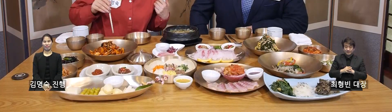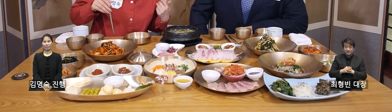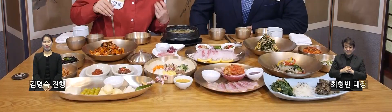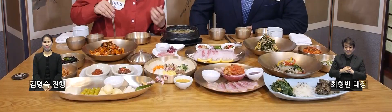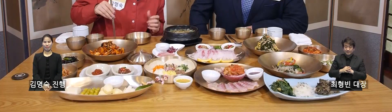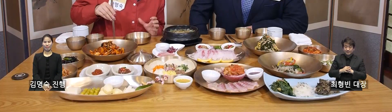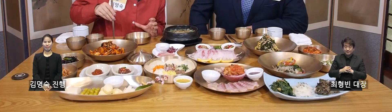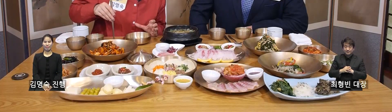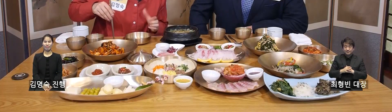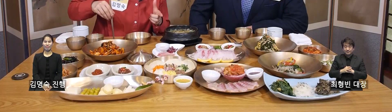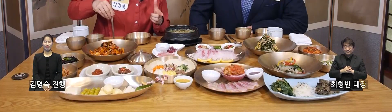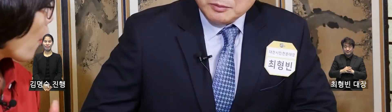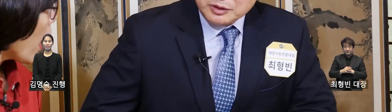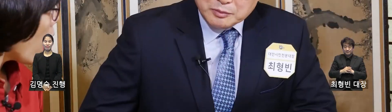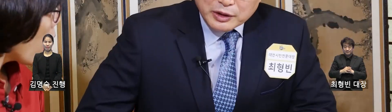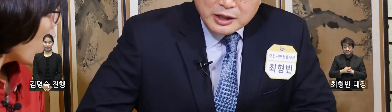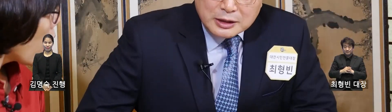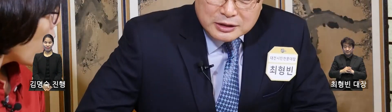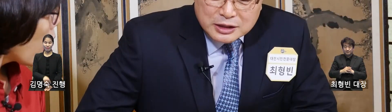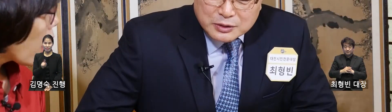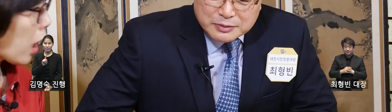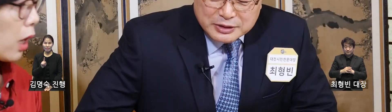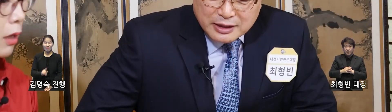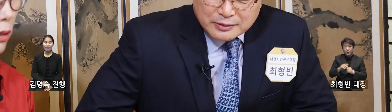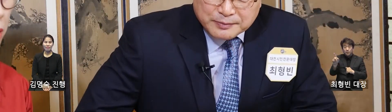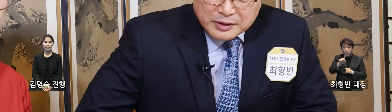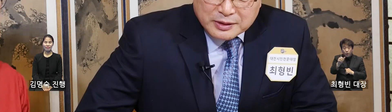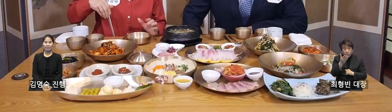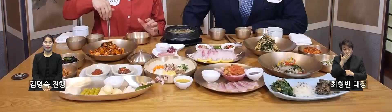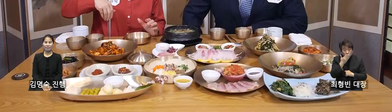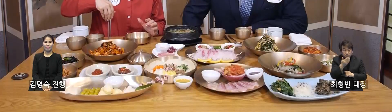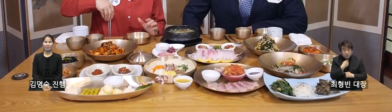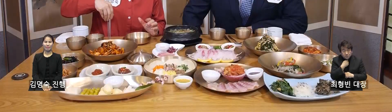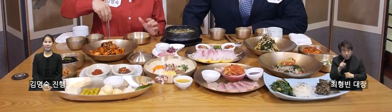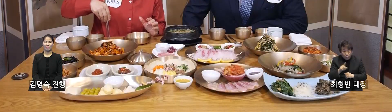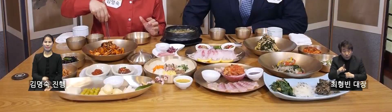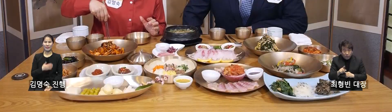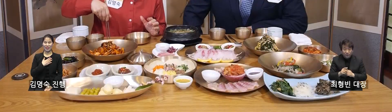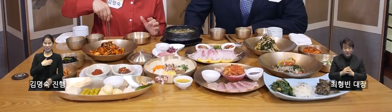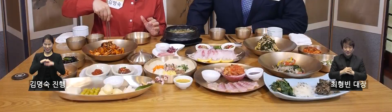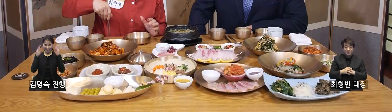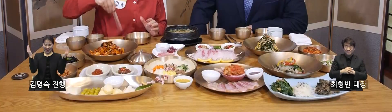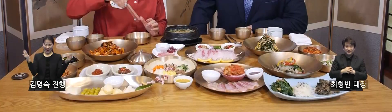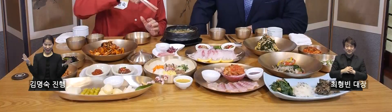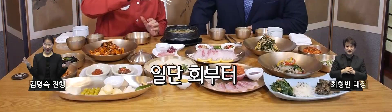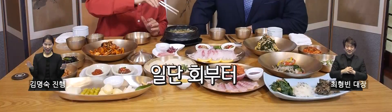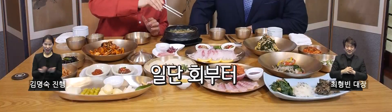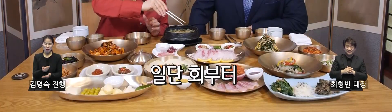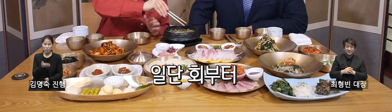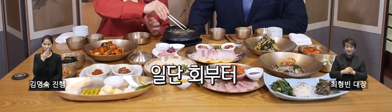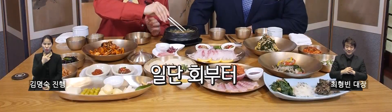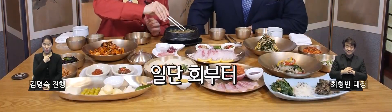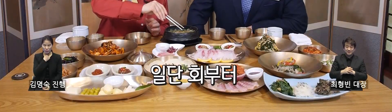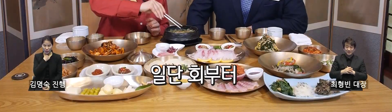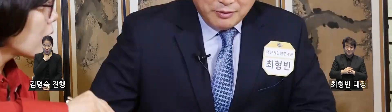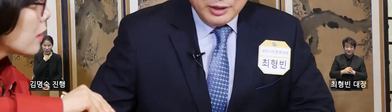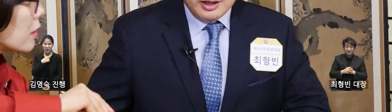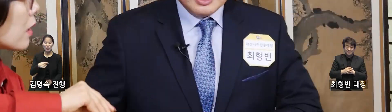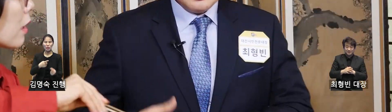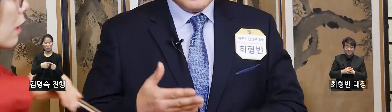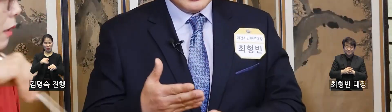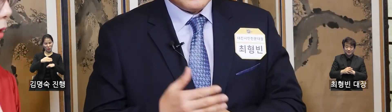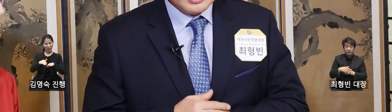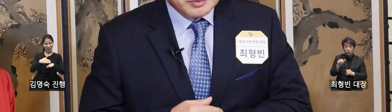또 뭐 를 누르시고 싶으세요 저는 다 뭐 하고 싶은데 일단 해부터 이제